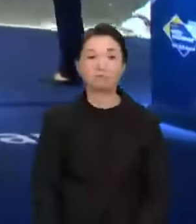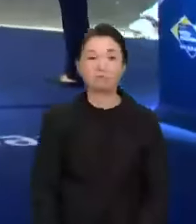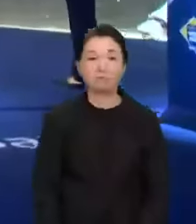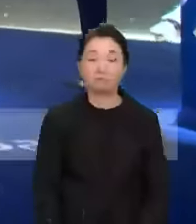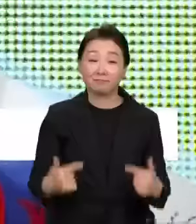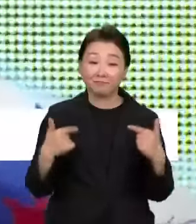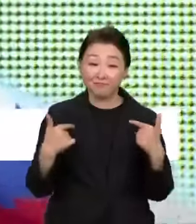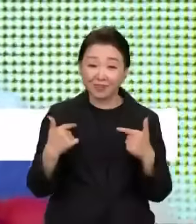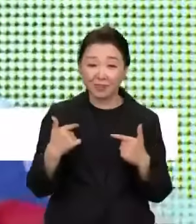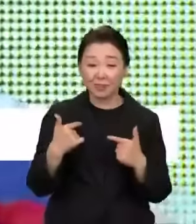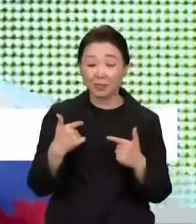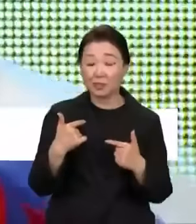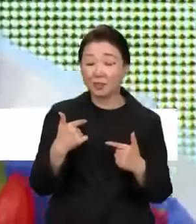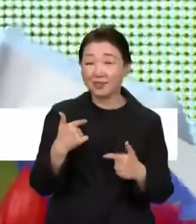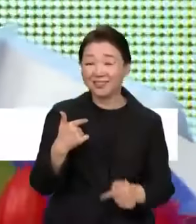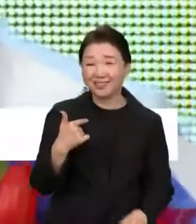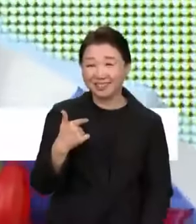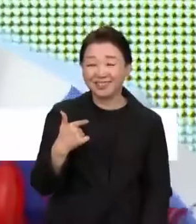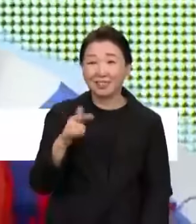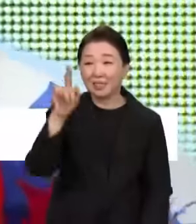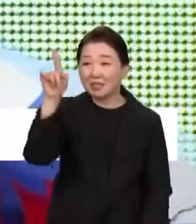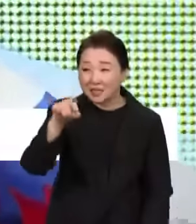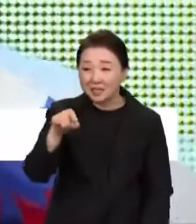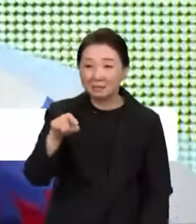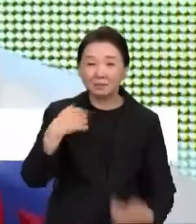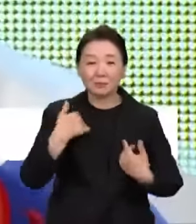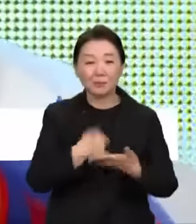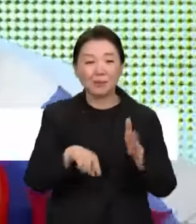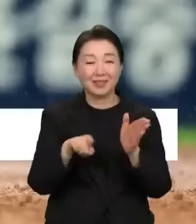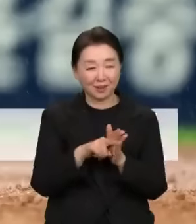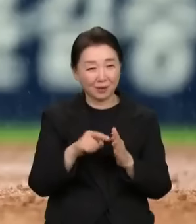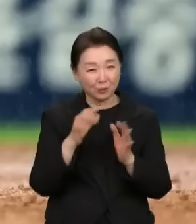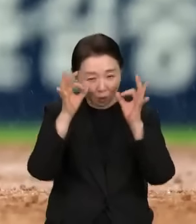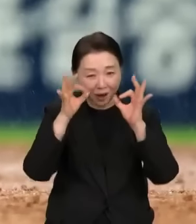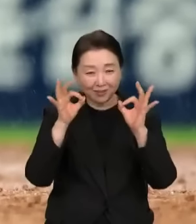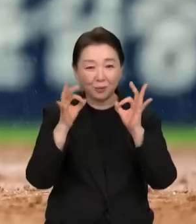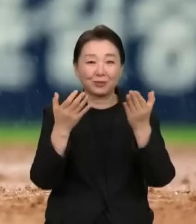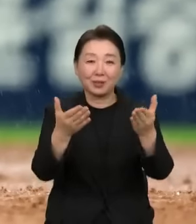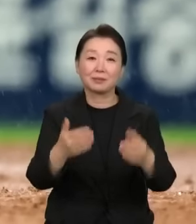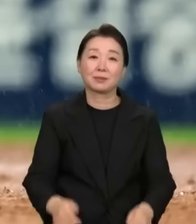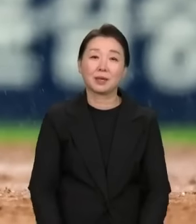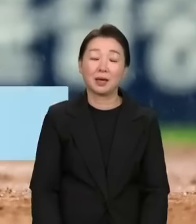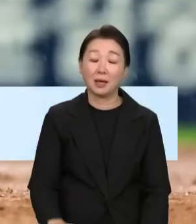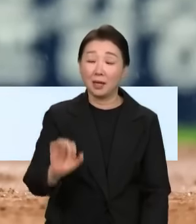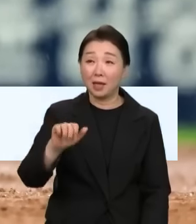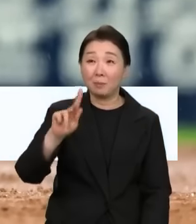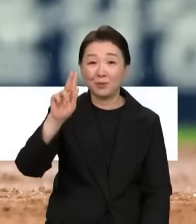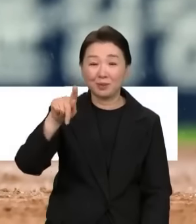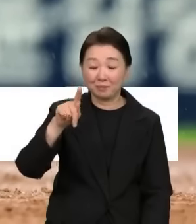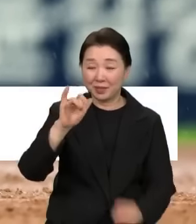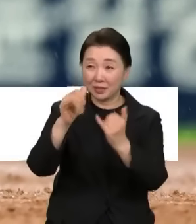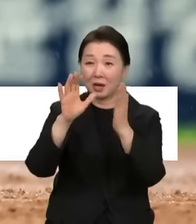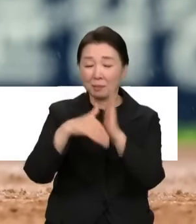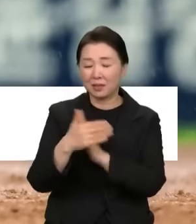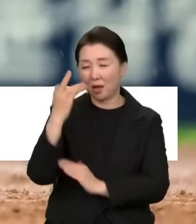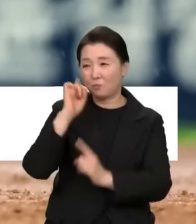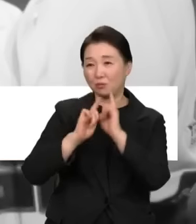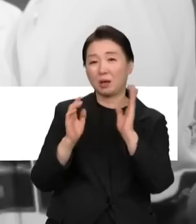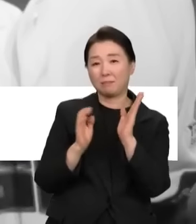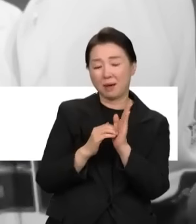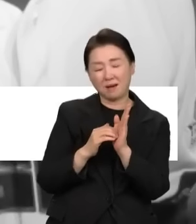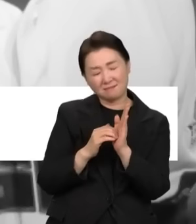항상 느낌표가 될 수 있게 노력하고 또 노력하겠습니다. MVP 수상 소감으로 과거 부상을 당하고